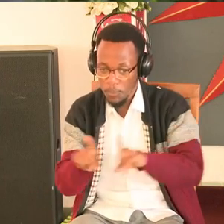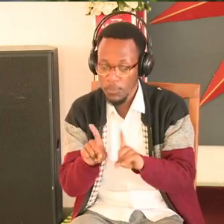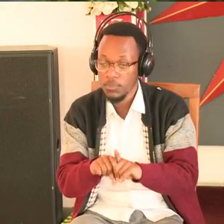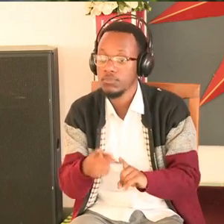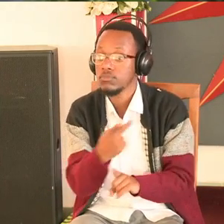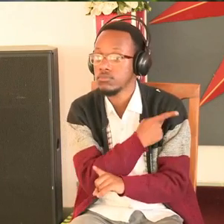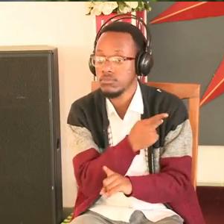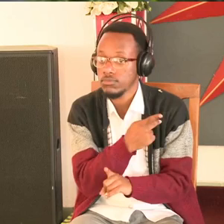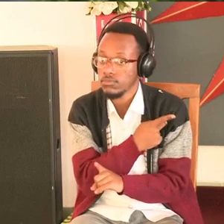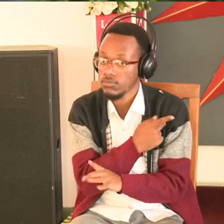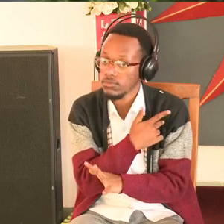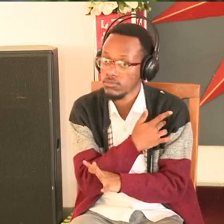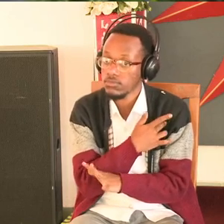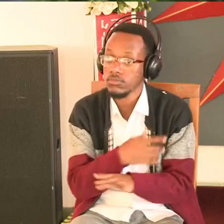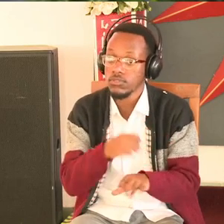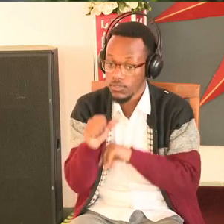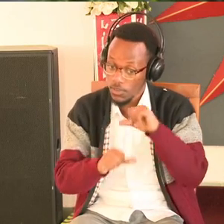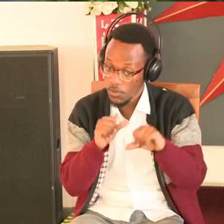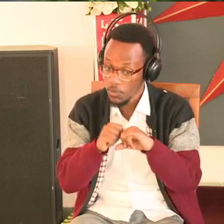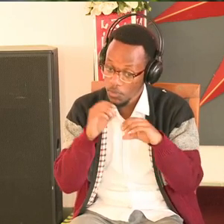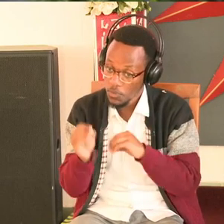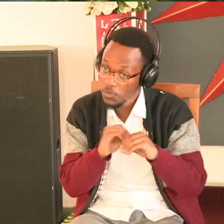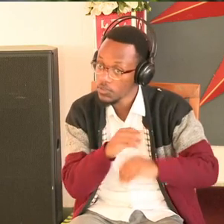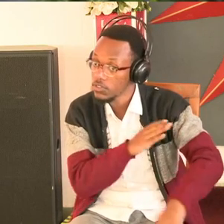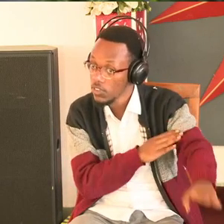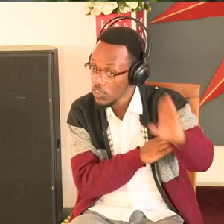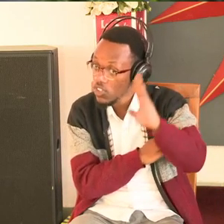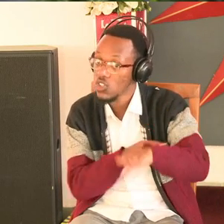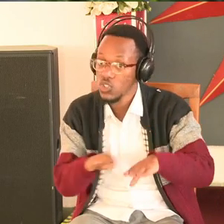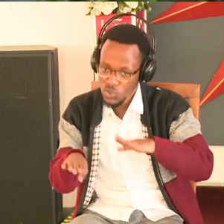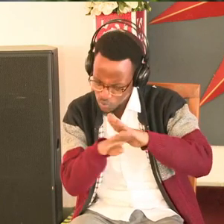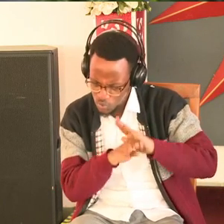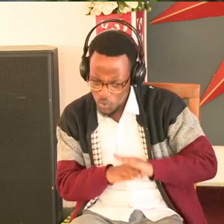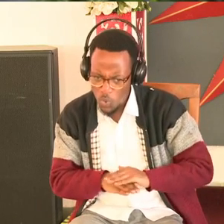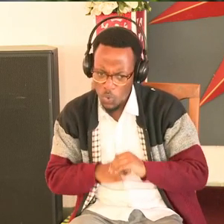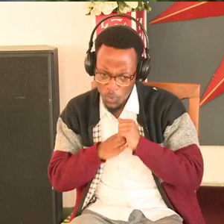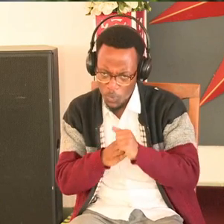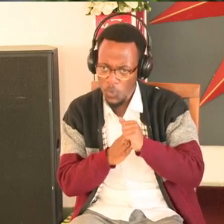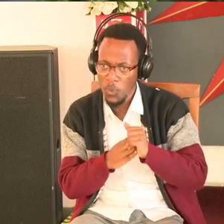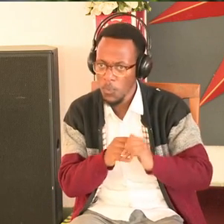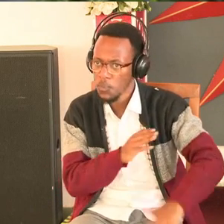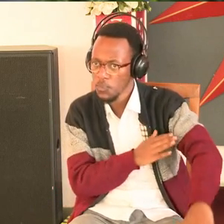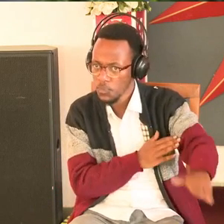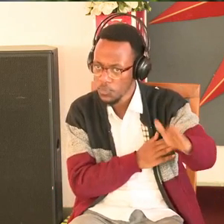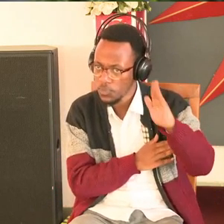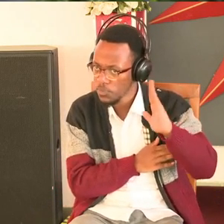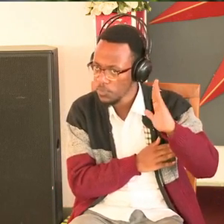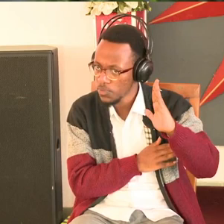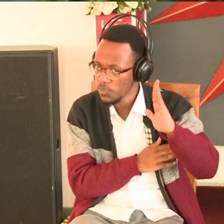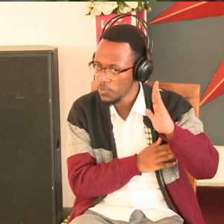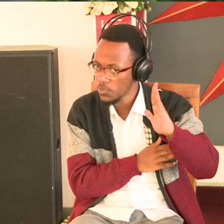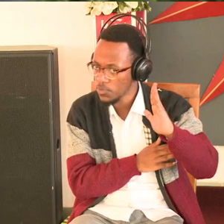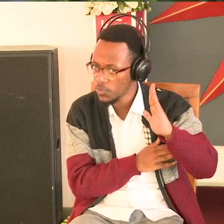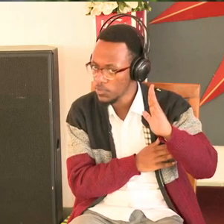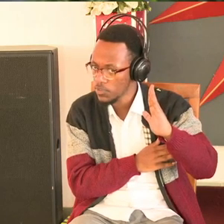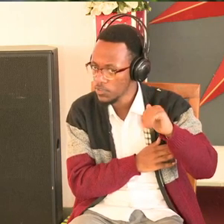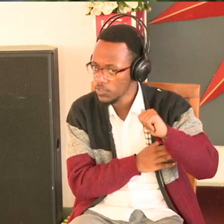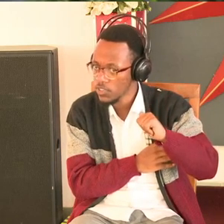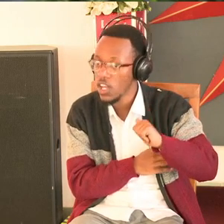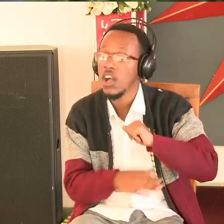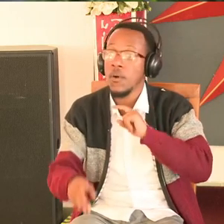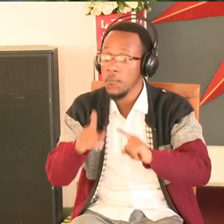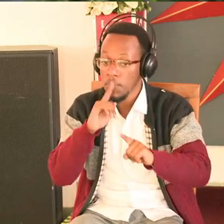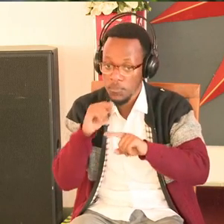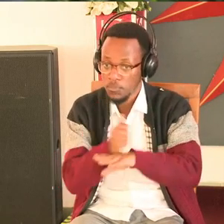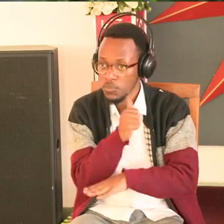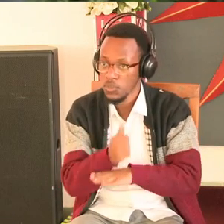l'ordre divin kubijyanye rwose ubwo yarategetswe n'Imana ategetswe n'Imana yavuze